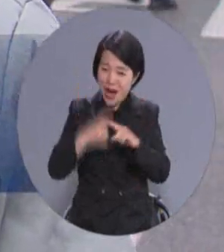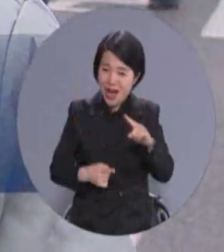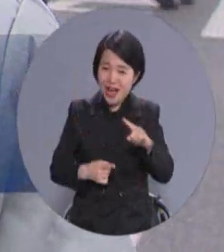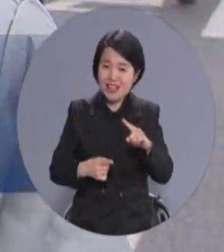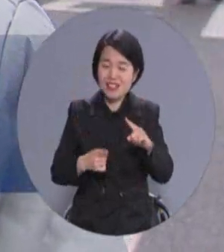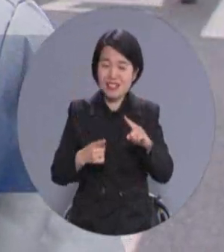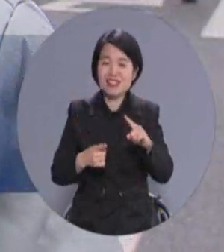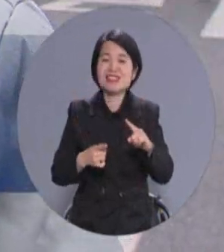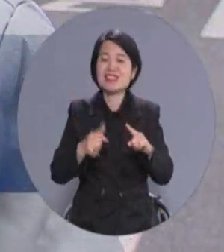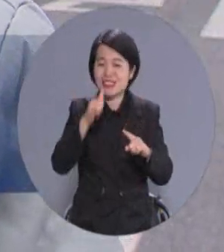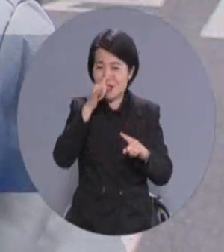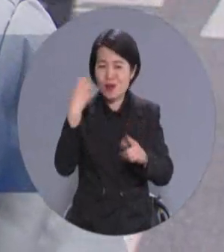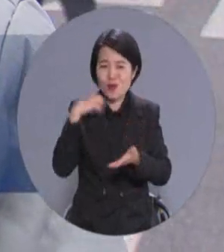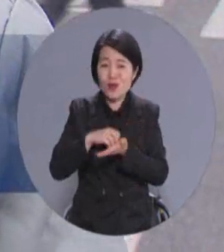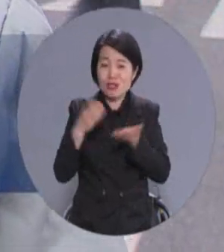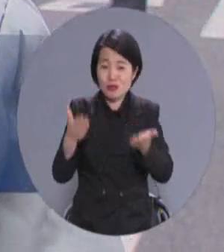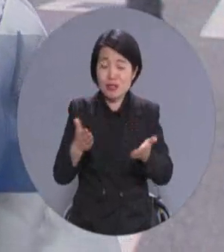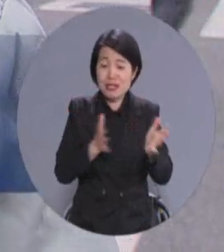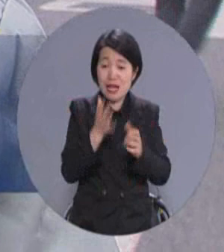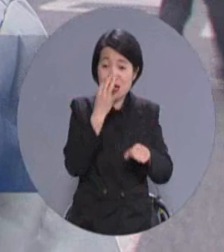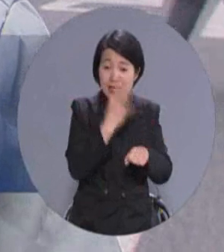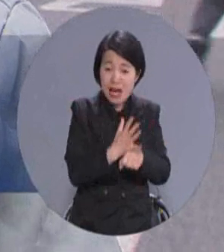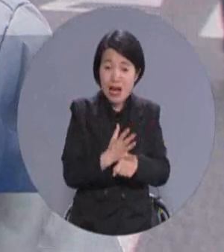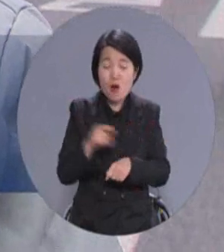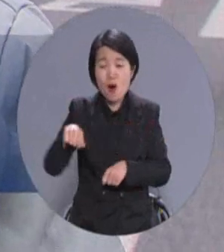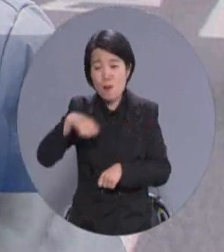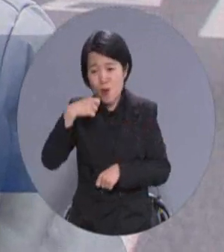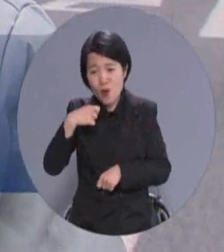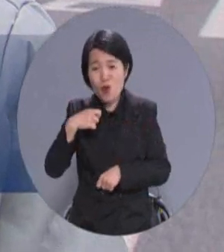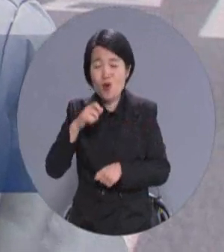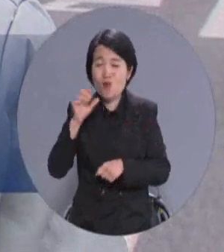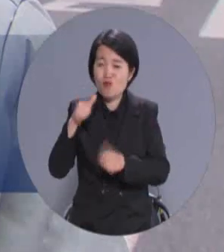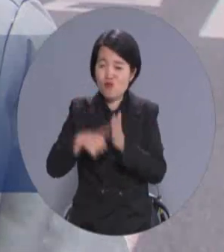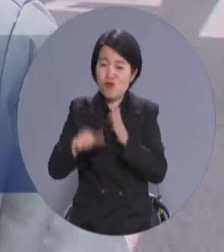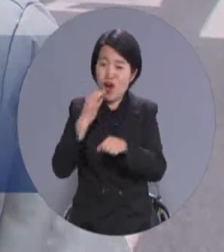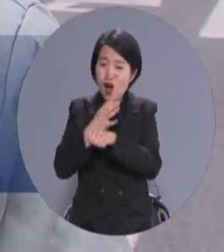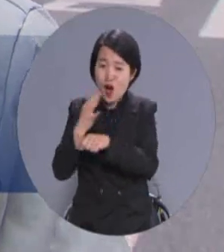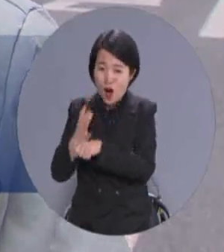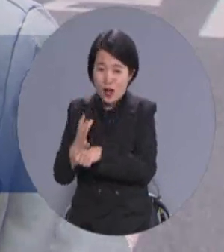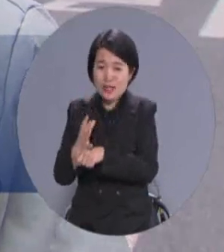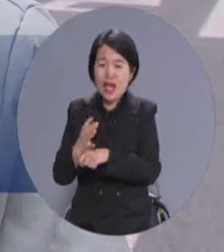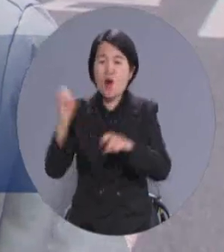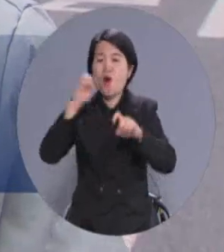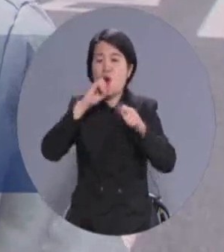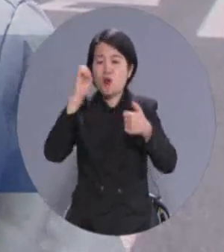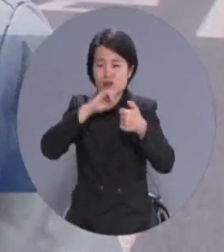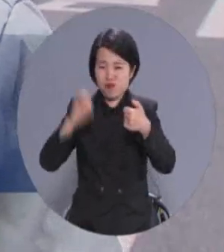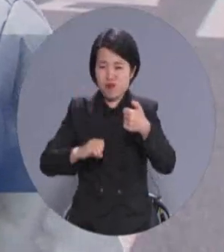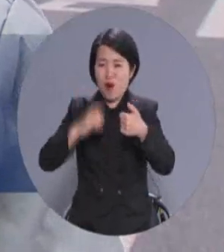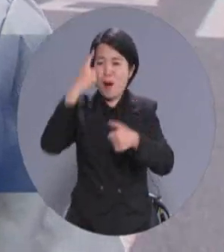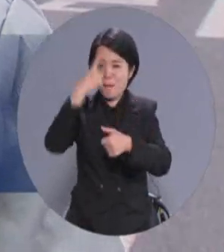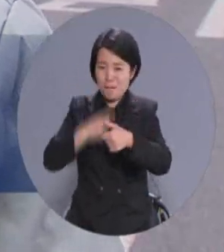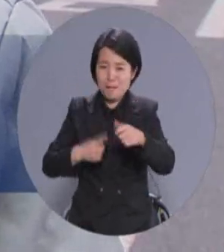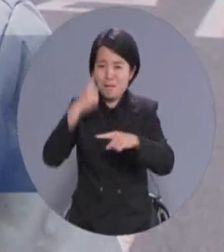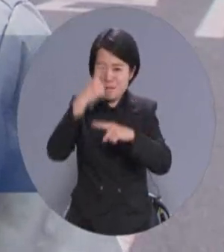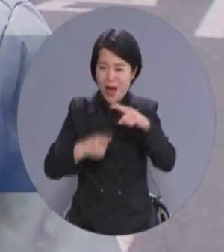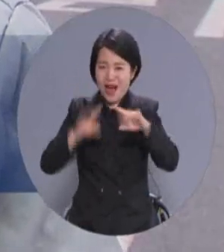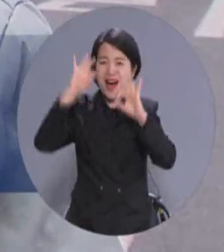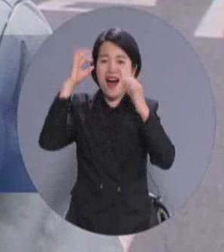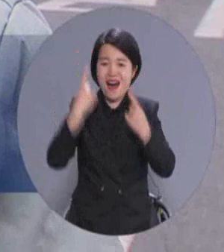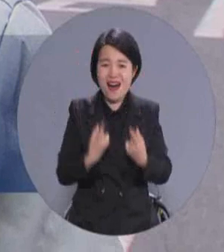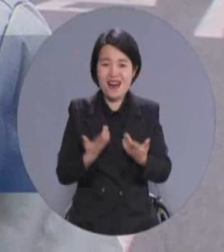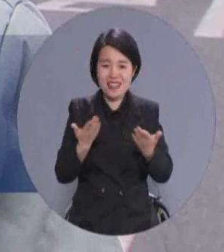때문에 청자를 산다든가 여기서 먹고 여러 가지 물건을 살 때 50%까지 할인을 해주고 있습니다.